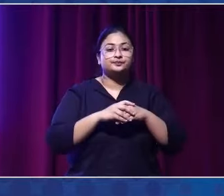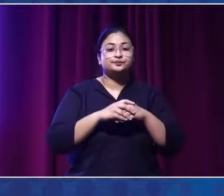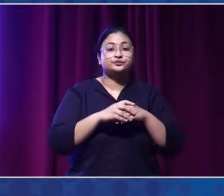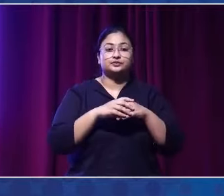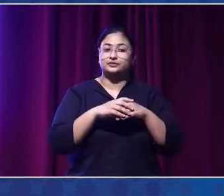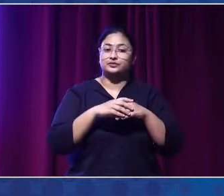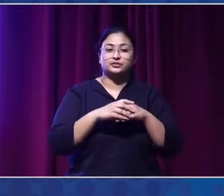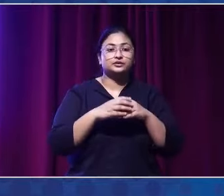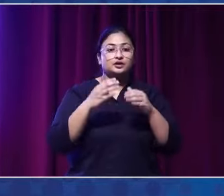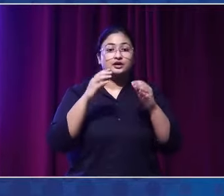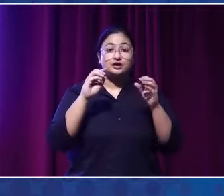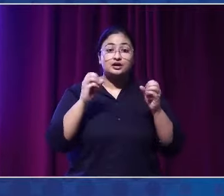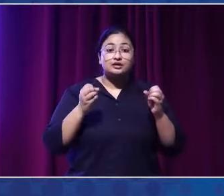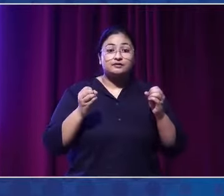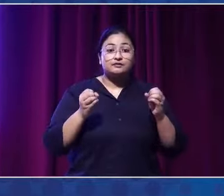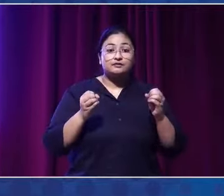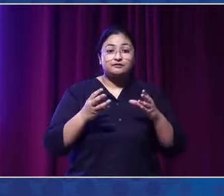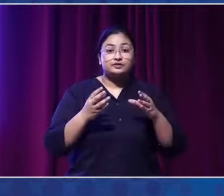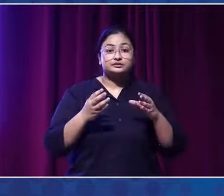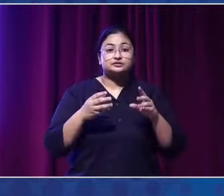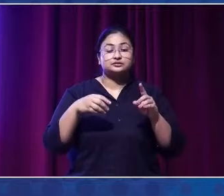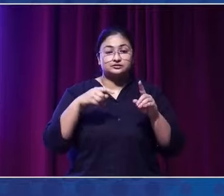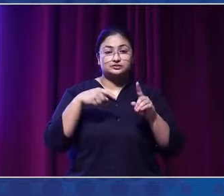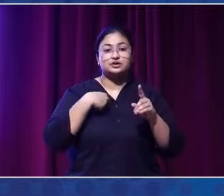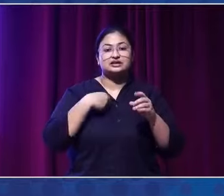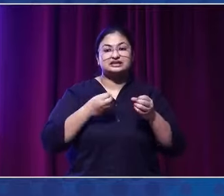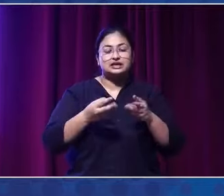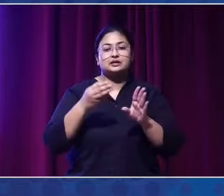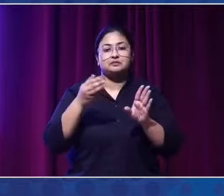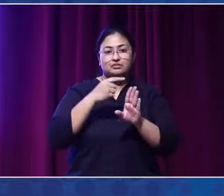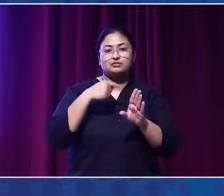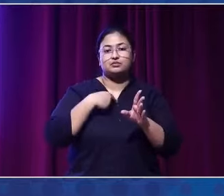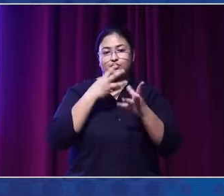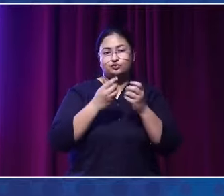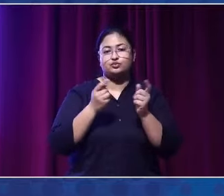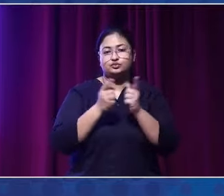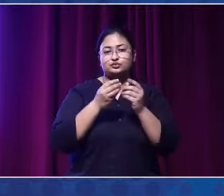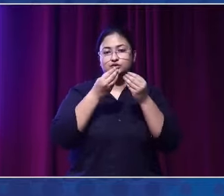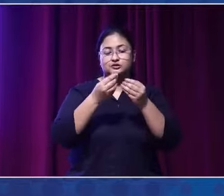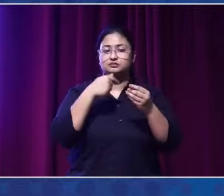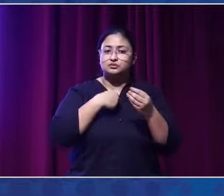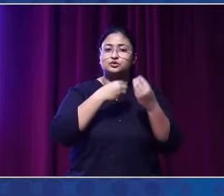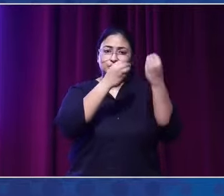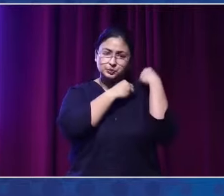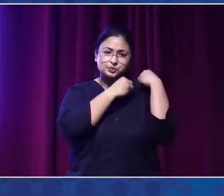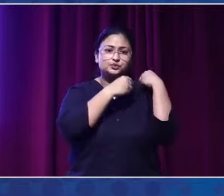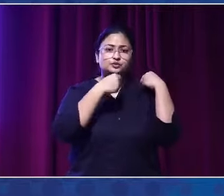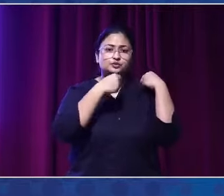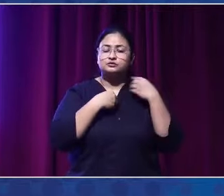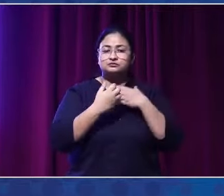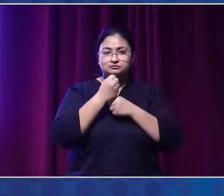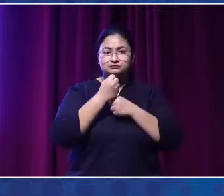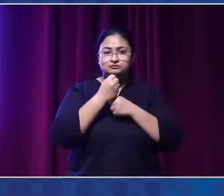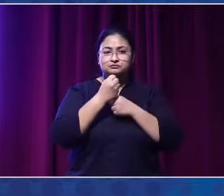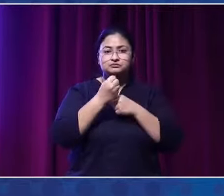Upfront, before coming to this, I want to say a few things, and with full responsibility and with full firmness.